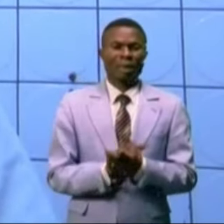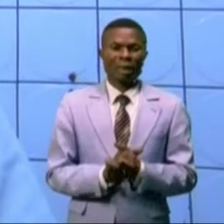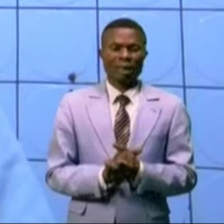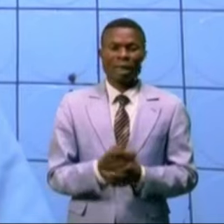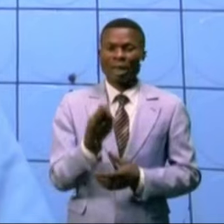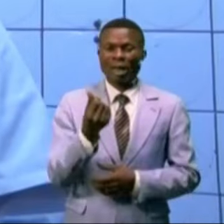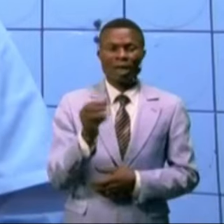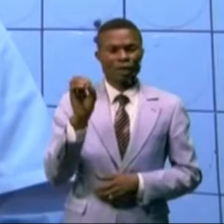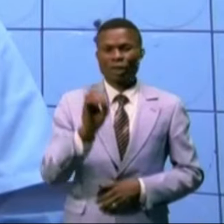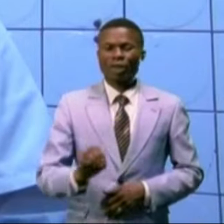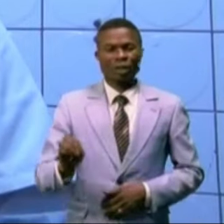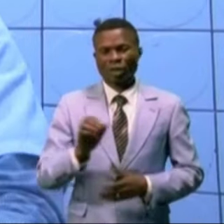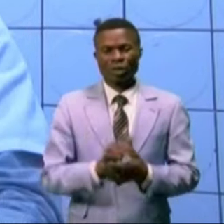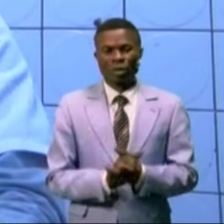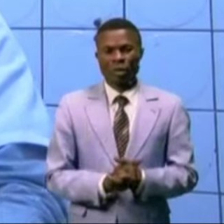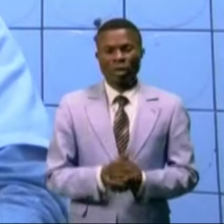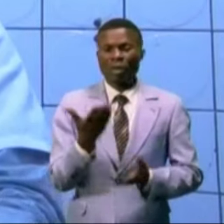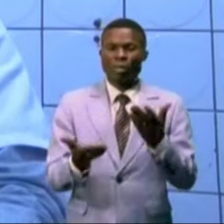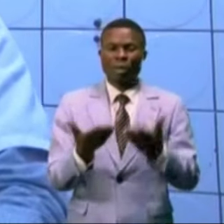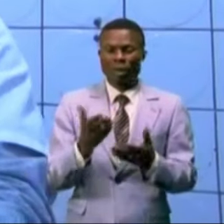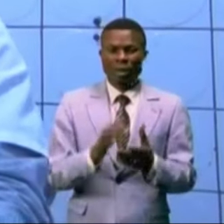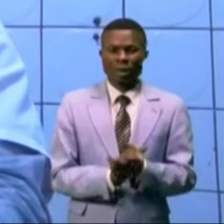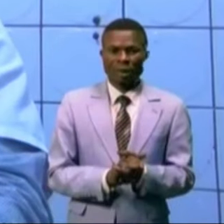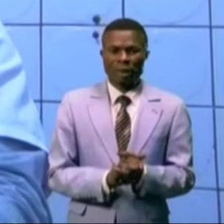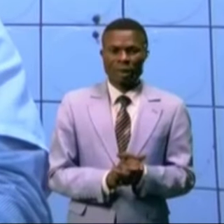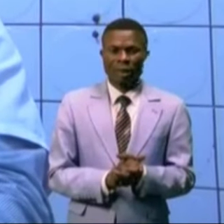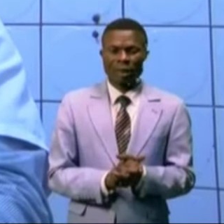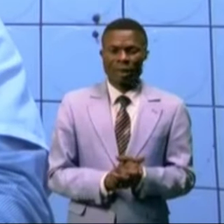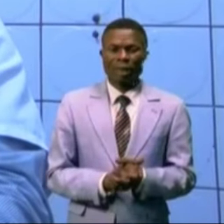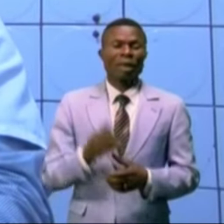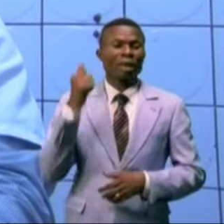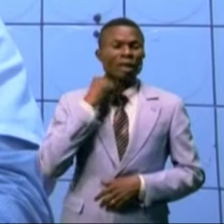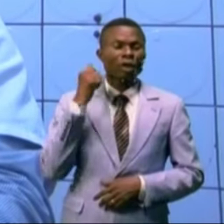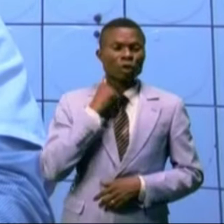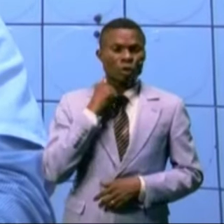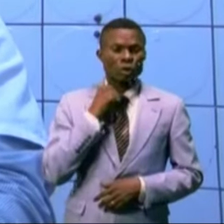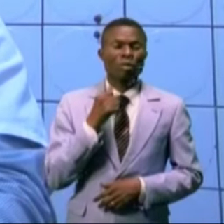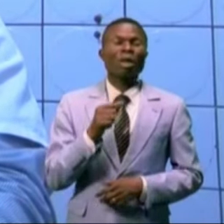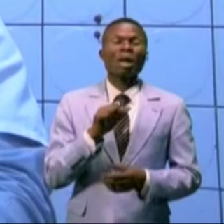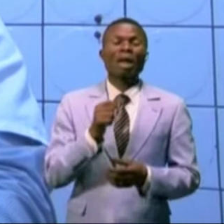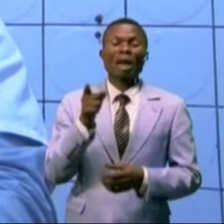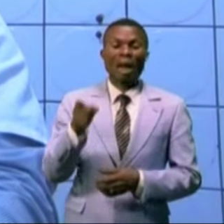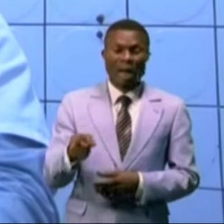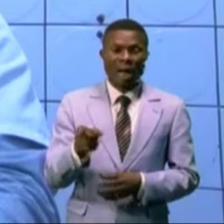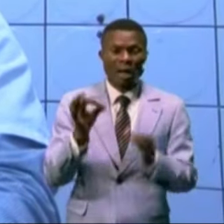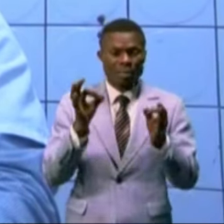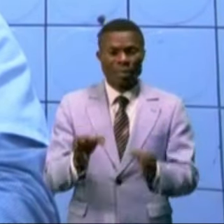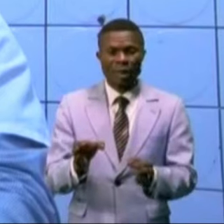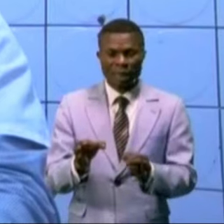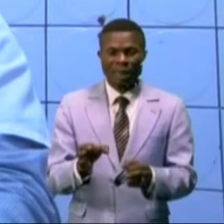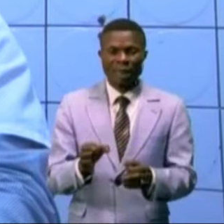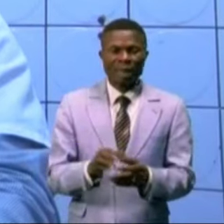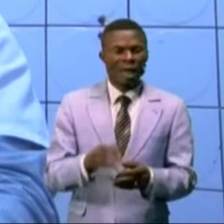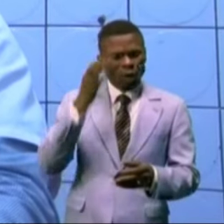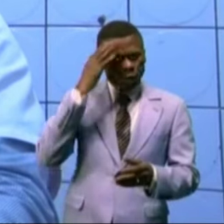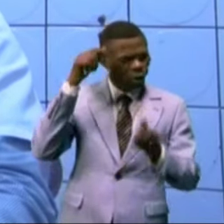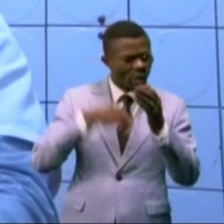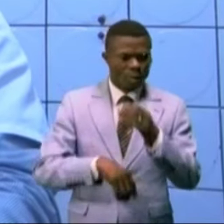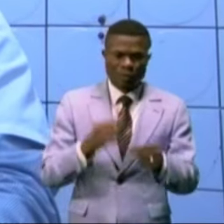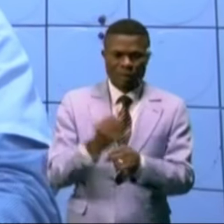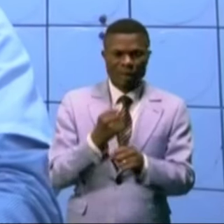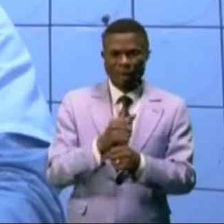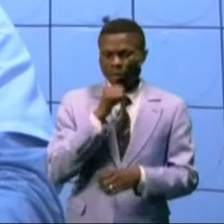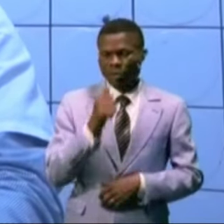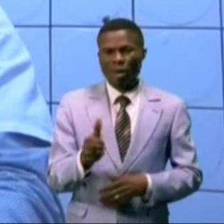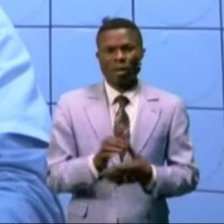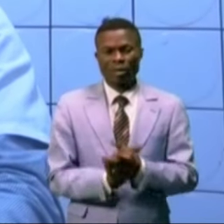pas les moyens. Des fois, le médecin, ils ont peut-être des problèmes sérieux, comme vous le dites là, surtout à l'intérieur du pays,